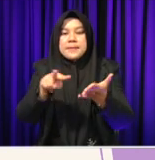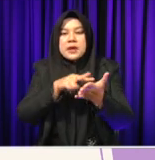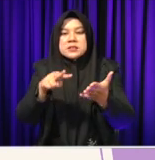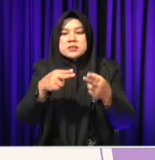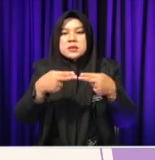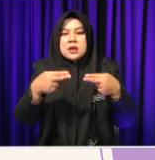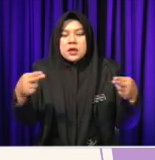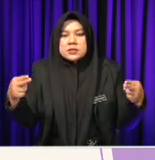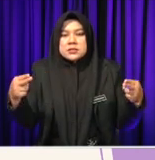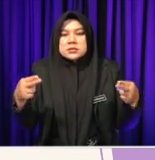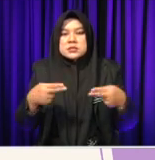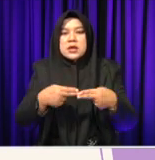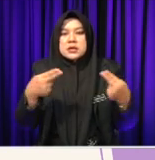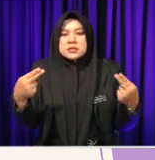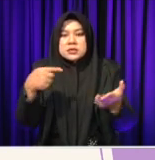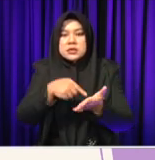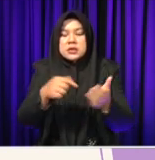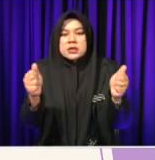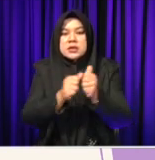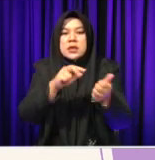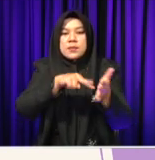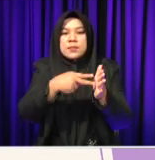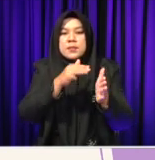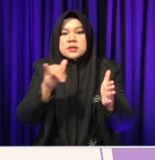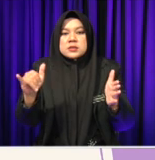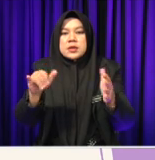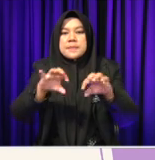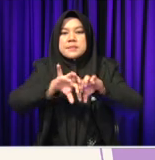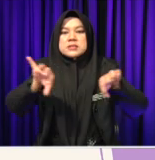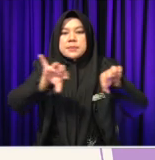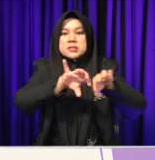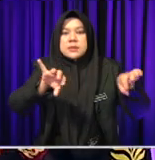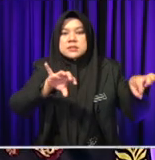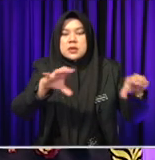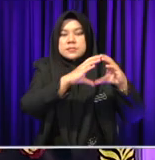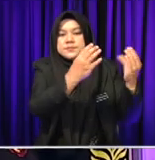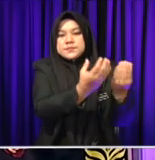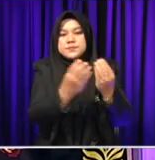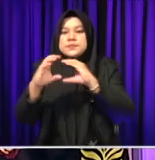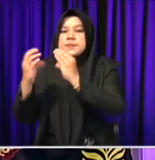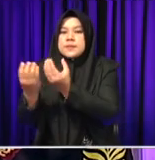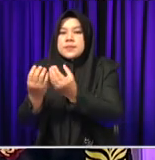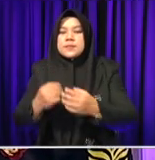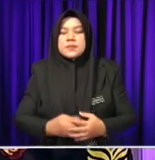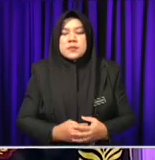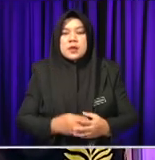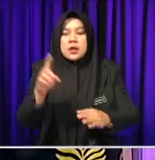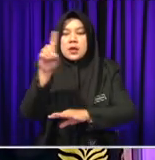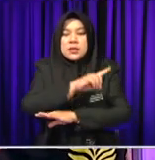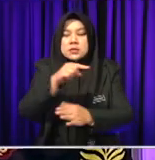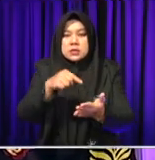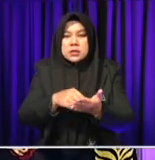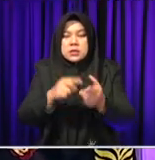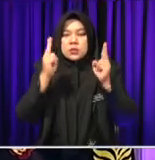maksudnya secara pecahan-pecahan begini Oke jadi pada hari ini Azah minta anak-anak